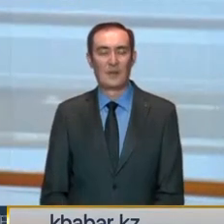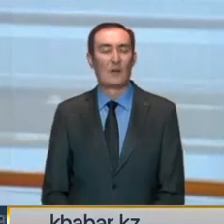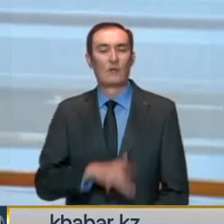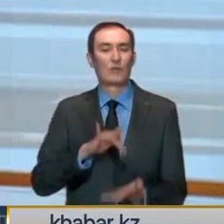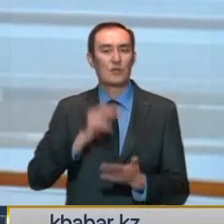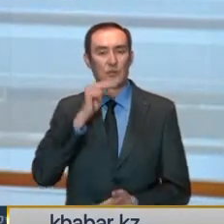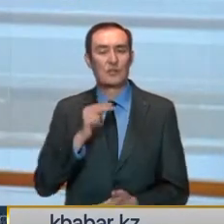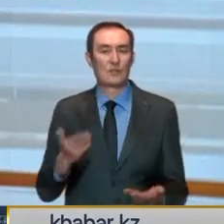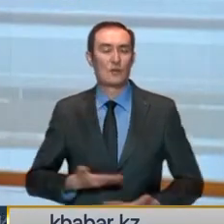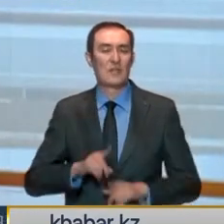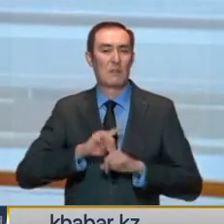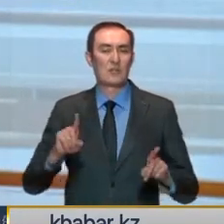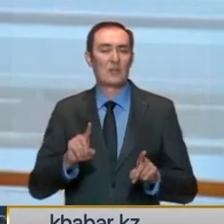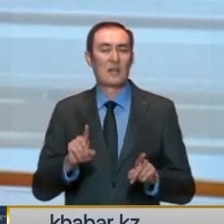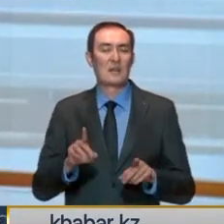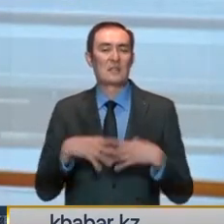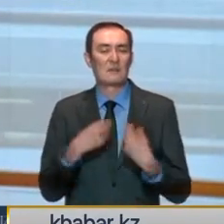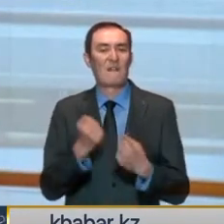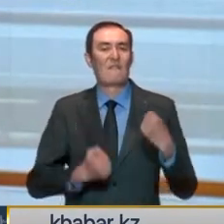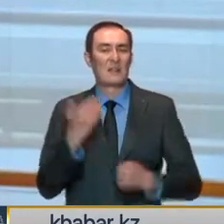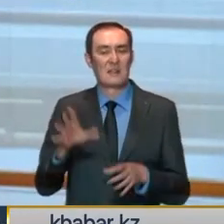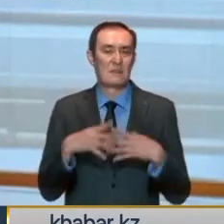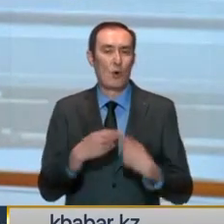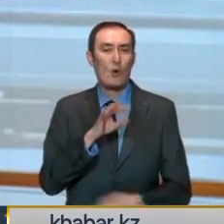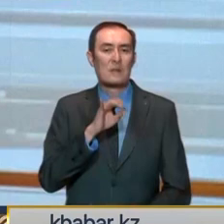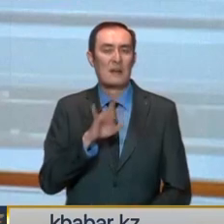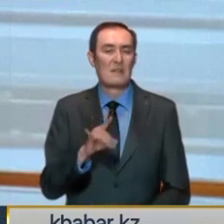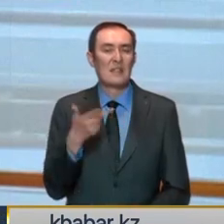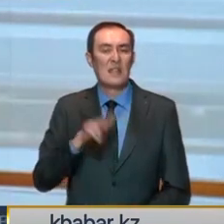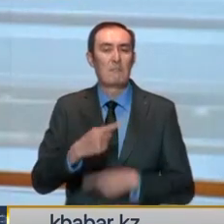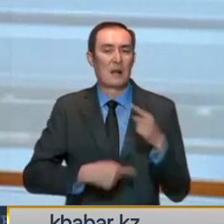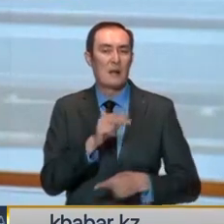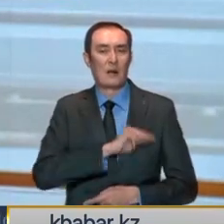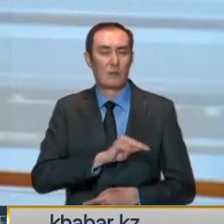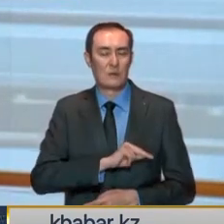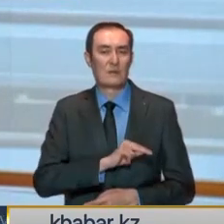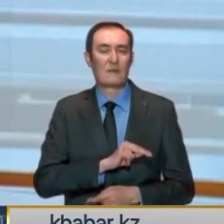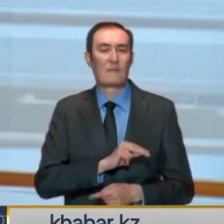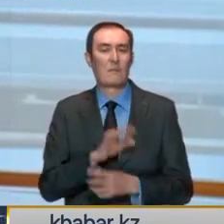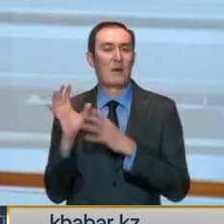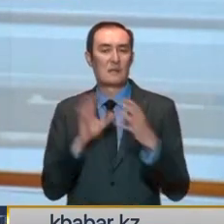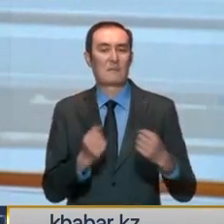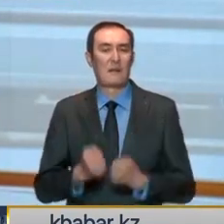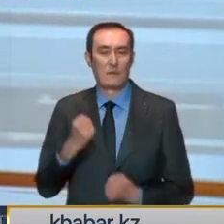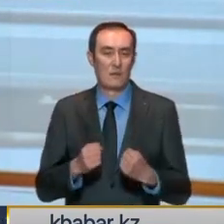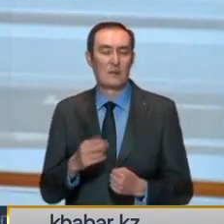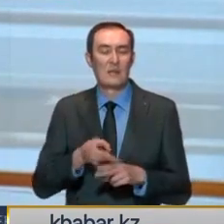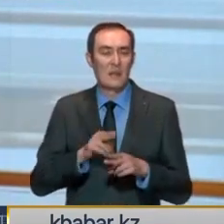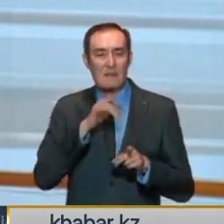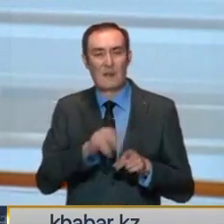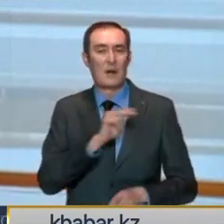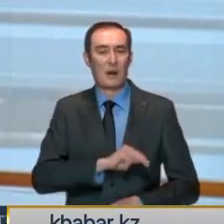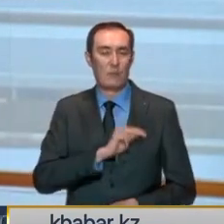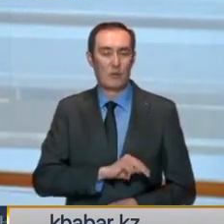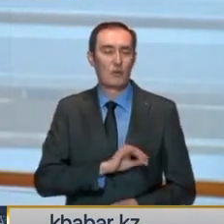В Шымкенте живет необычная династия водителей. В семье Уразбаевых уже три поколения трудятся в системе пассажирских перевозок. За все эти годы